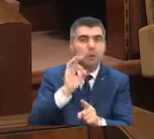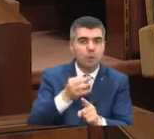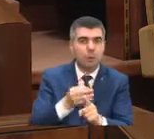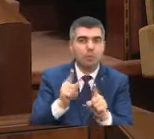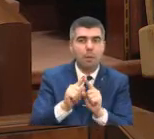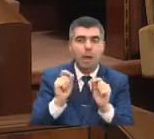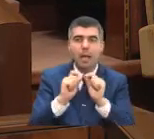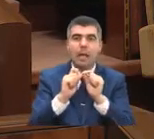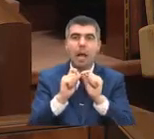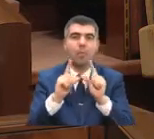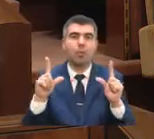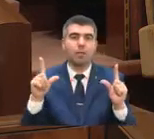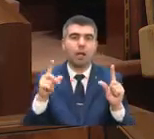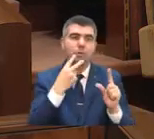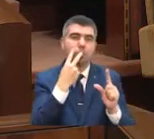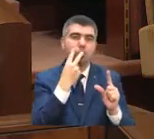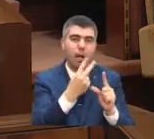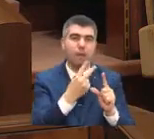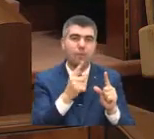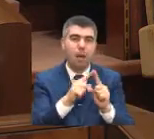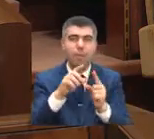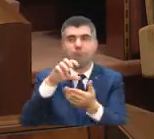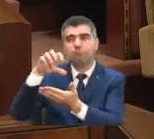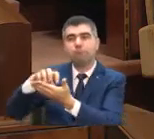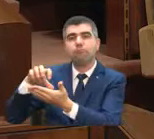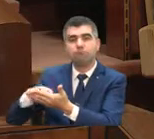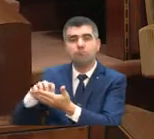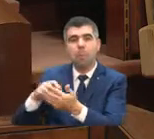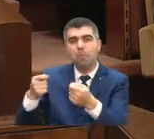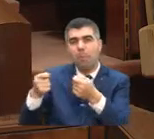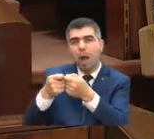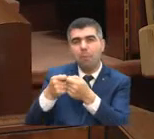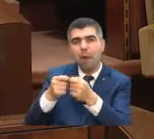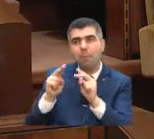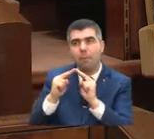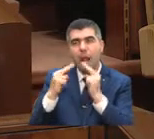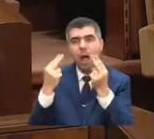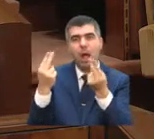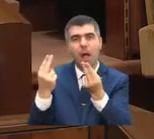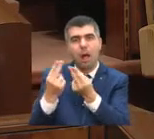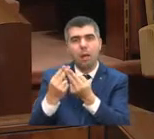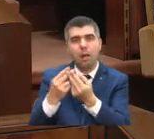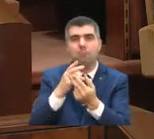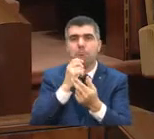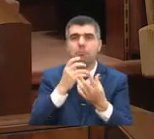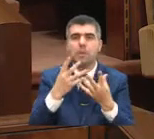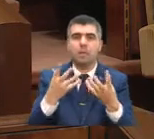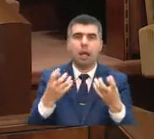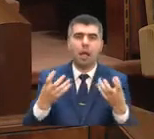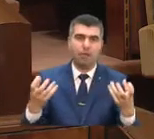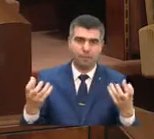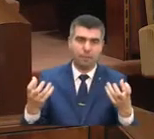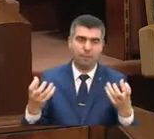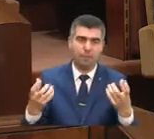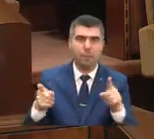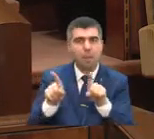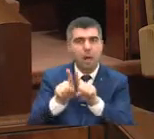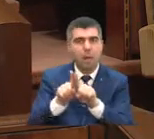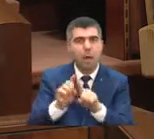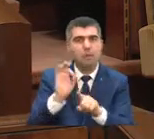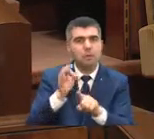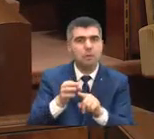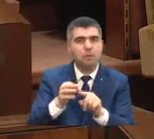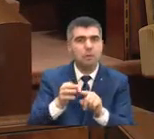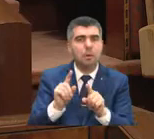نموذجا، ونحن نرى مجموعة من الدول التي تتكرر فيها مثل هذه الأعمال الإرهابية بالرغم من الإمكانات الكبيرة التي عندها، بالتالي بلادنا